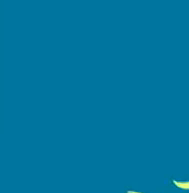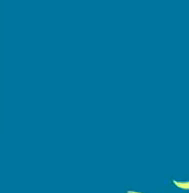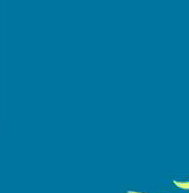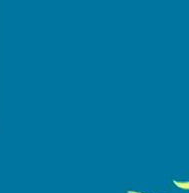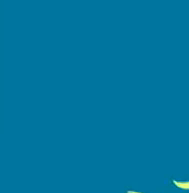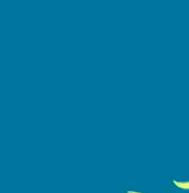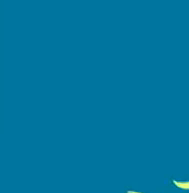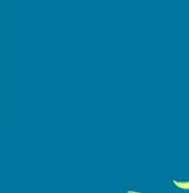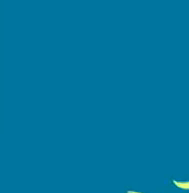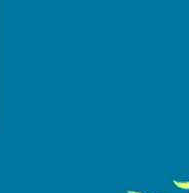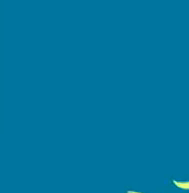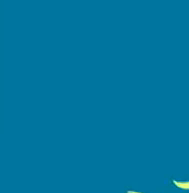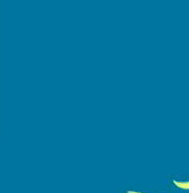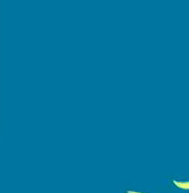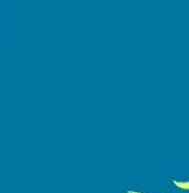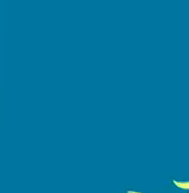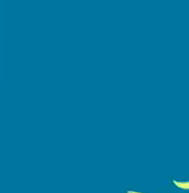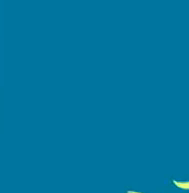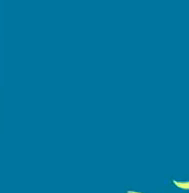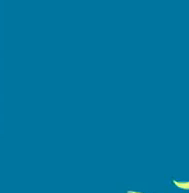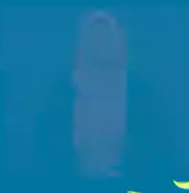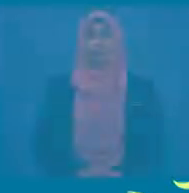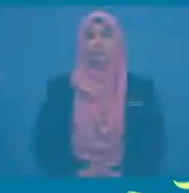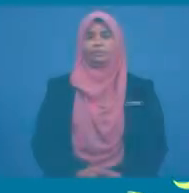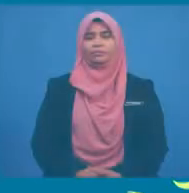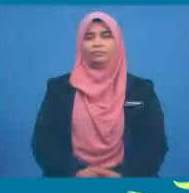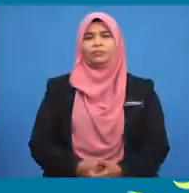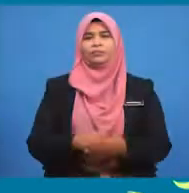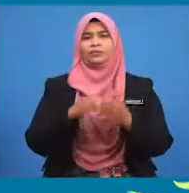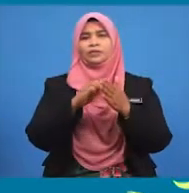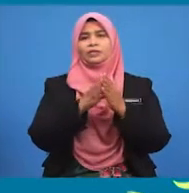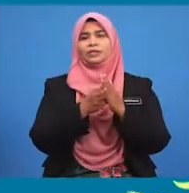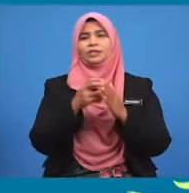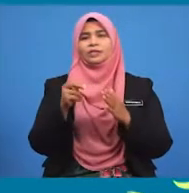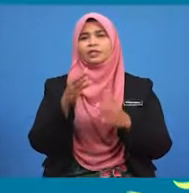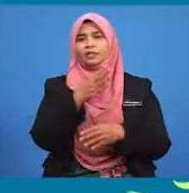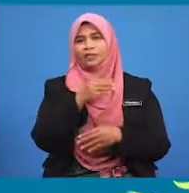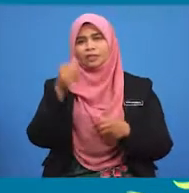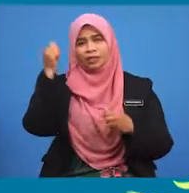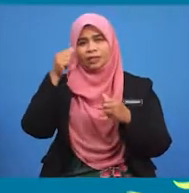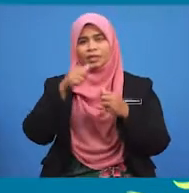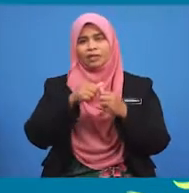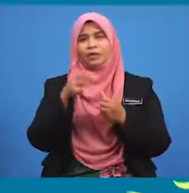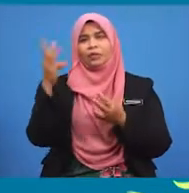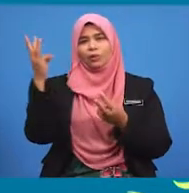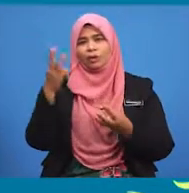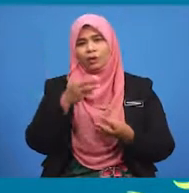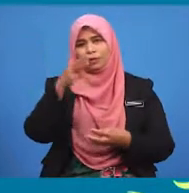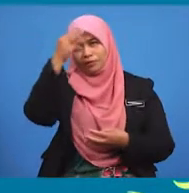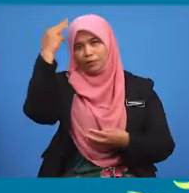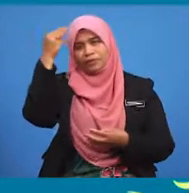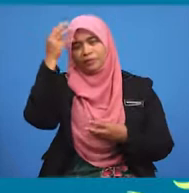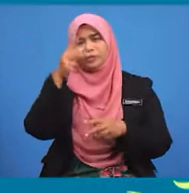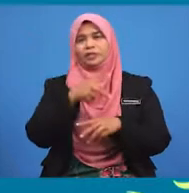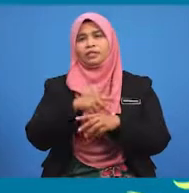qiyamati inna kunna an hadza ghafilin. Artinya, dan ingatlah wahai Muhammad, ketika